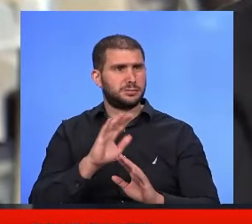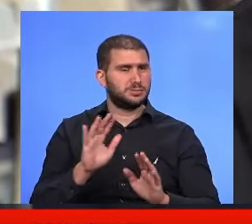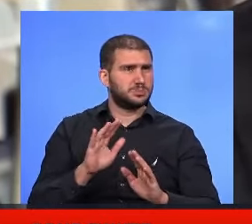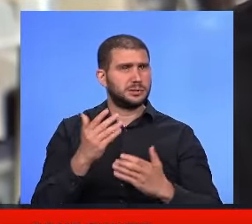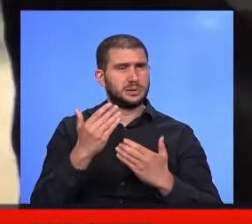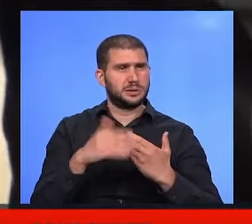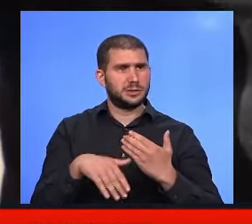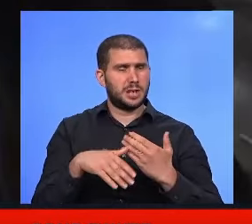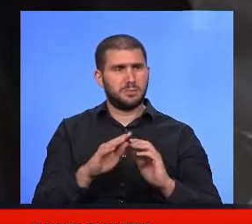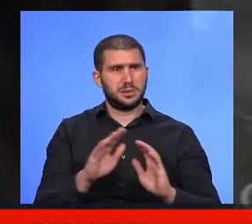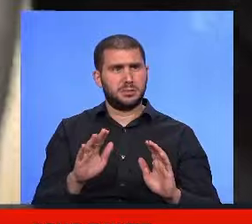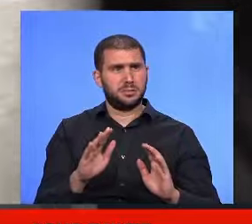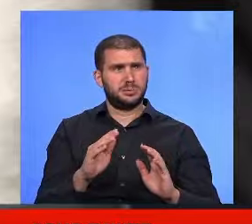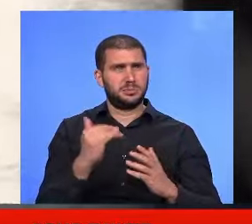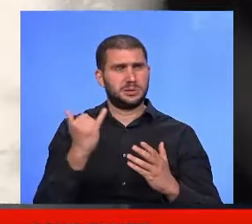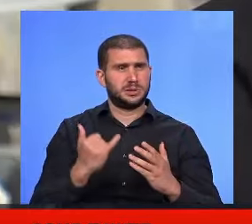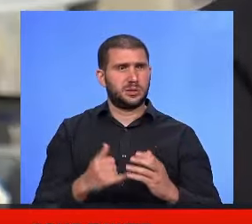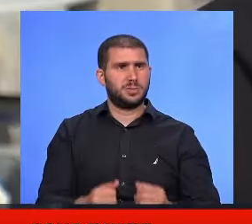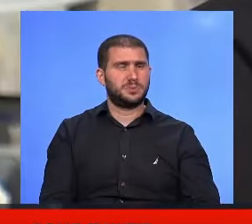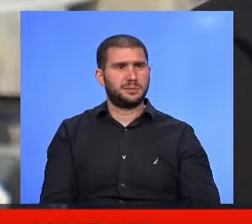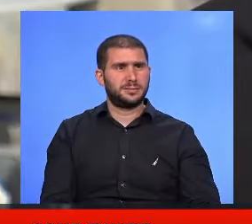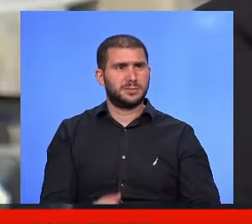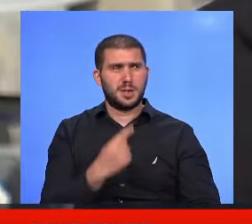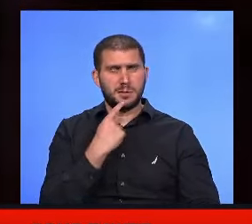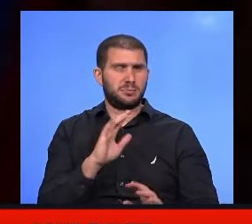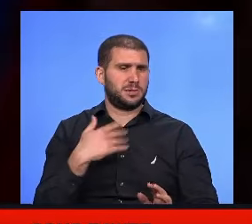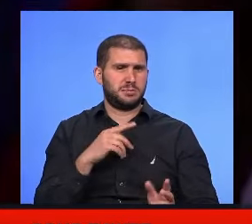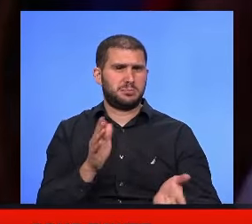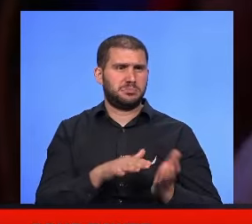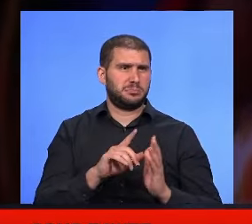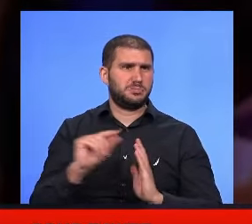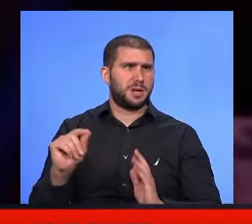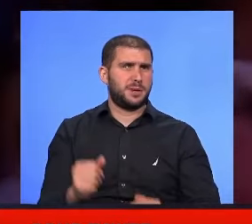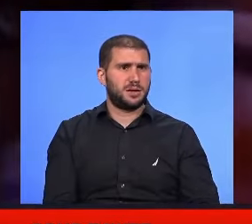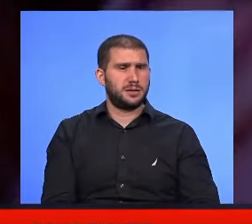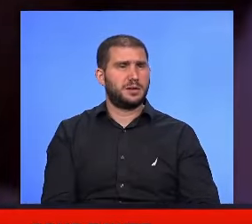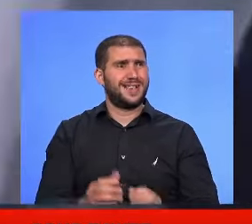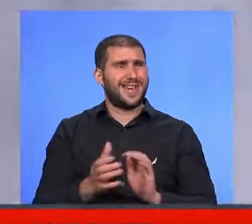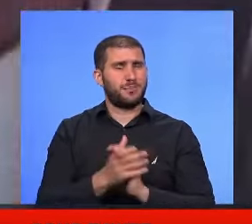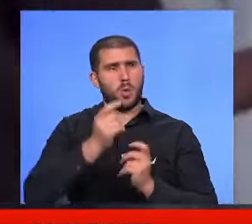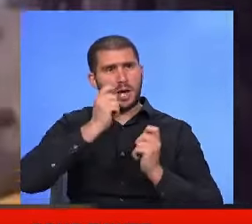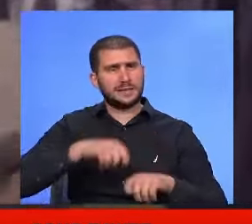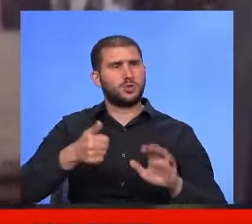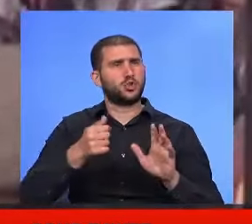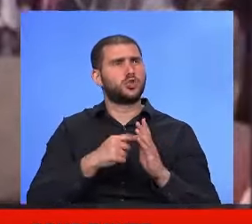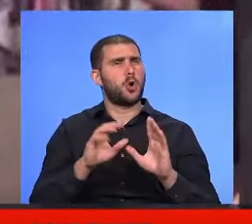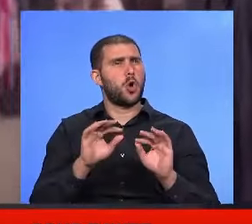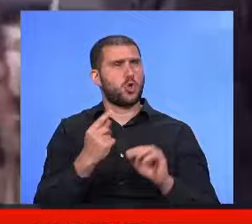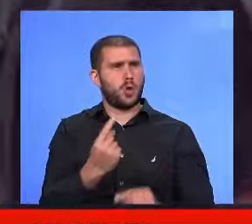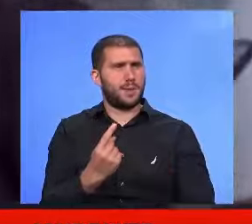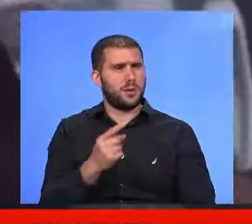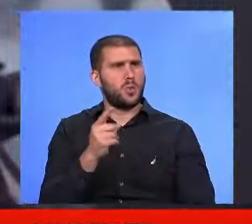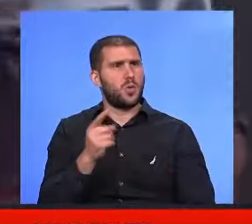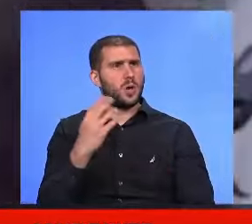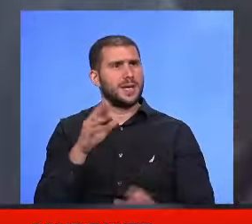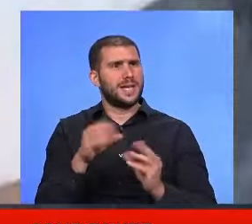10-11 כזה, סיימתי את הציור, אז אמרתי זהו, אני מתפפל. את רעים הוא עזב בשישה באוקטובר, הוא הופיע